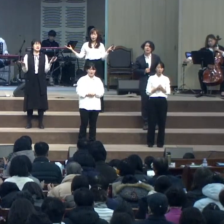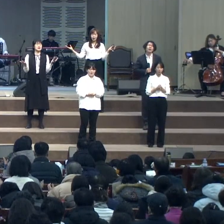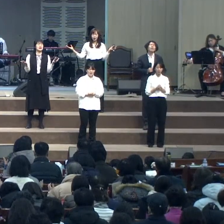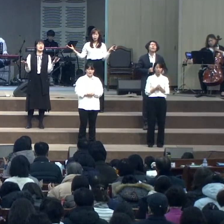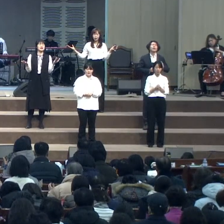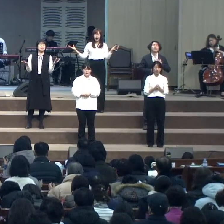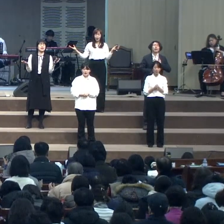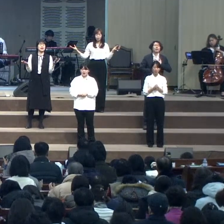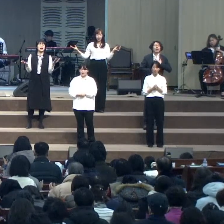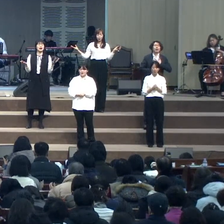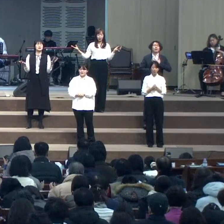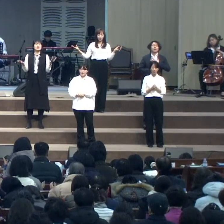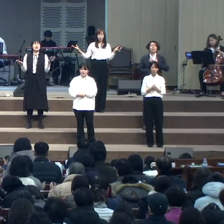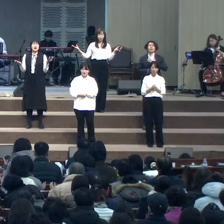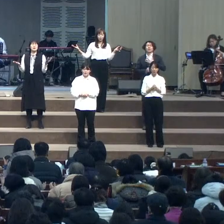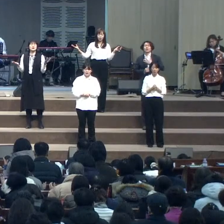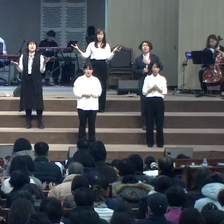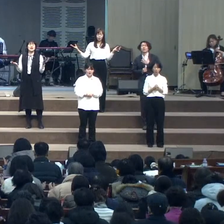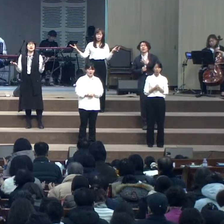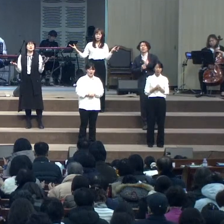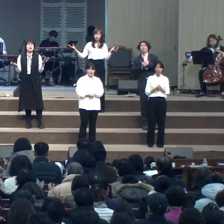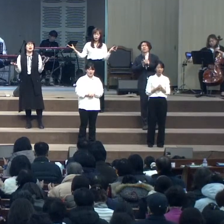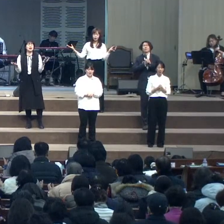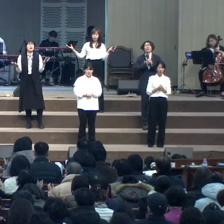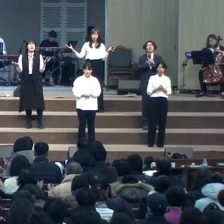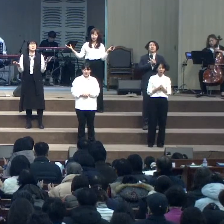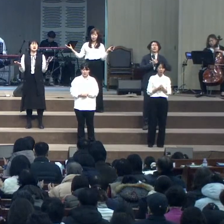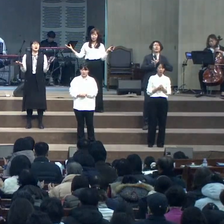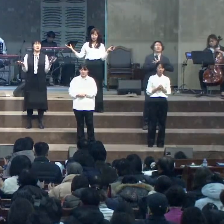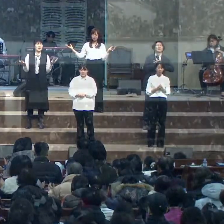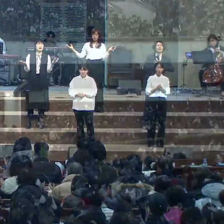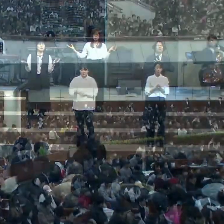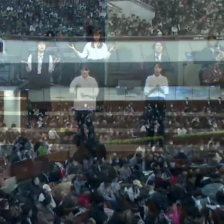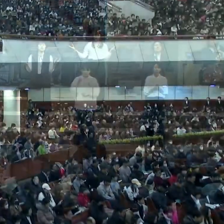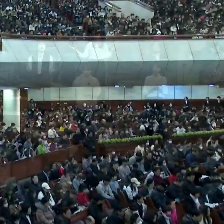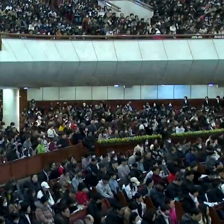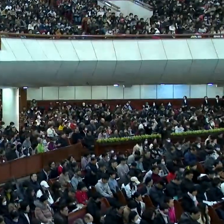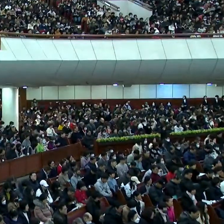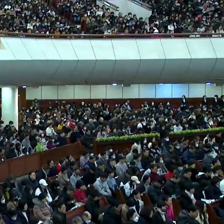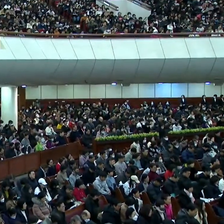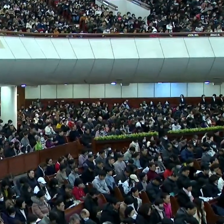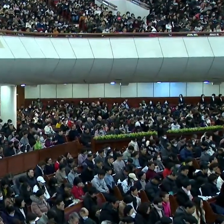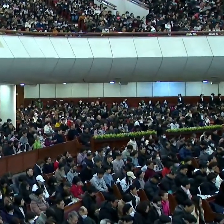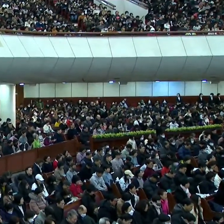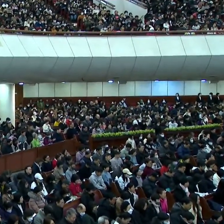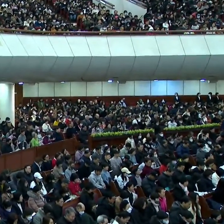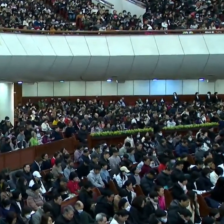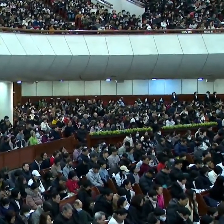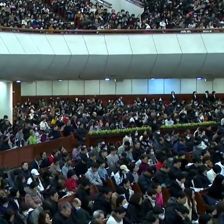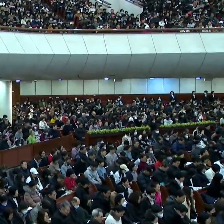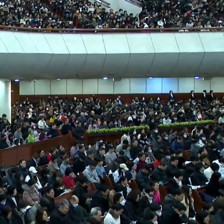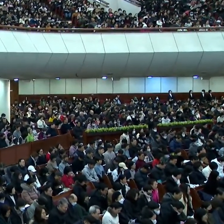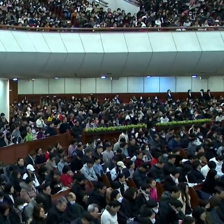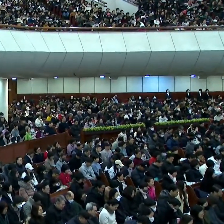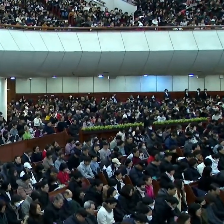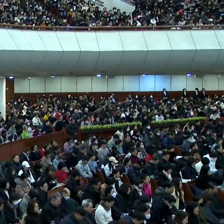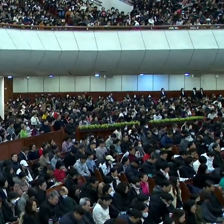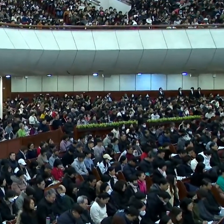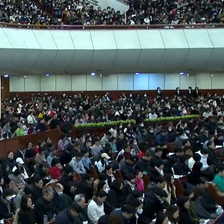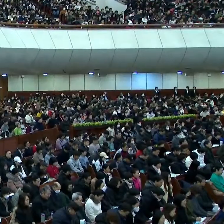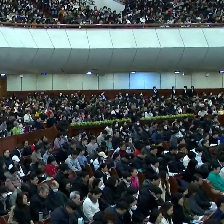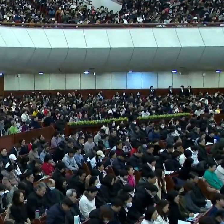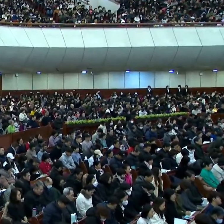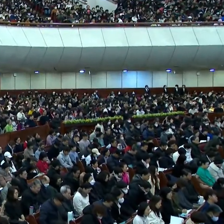예비하신 풍성한 은혜 하나님 부어 주시옵소서. 말씀의 역사가 우리 가운데 주님 있게 하여